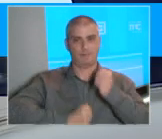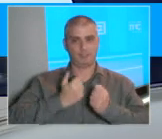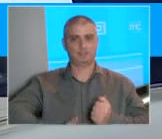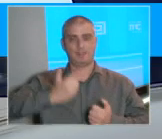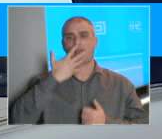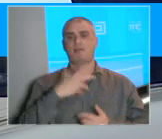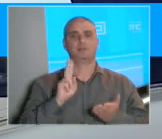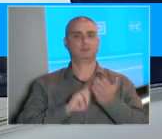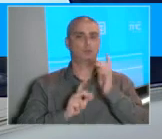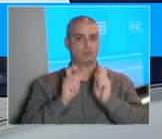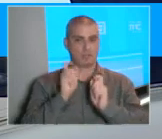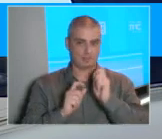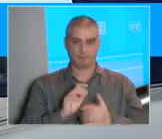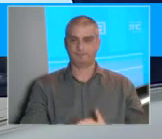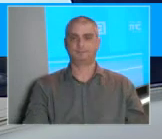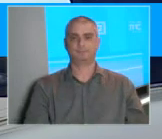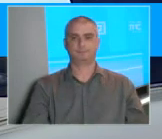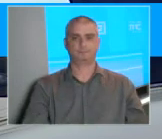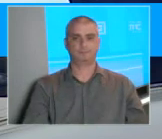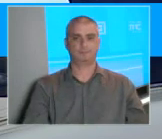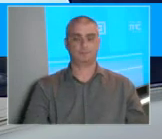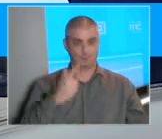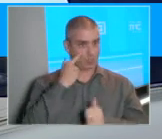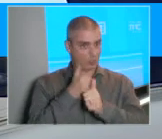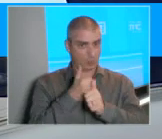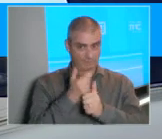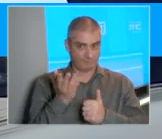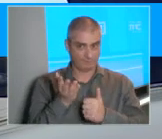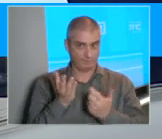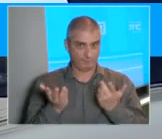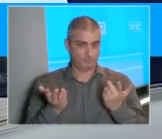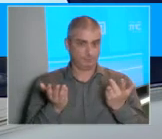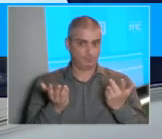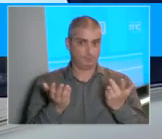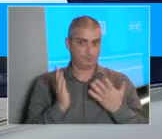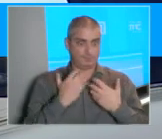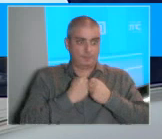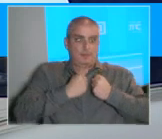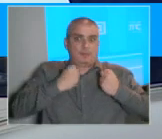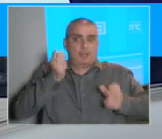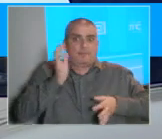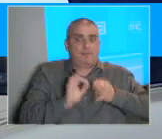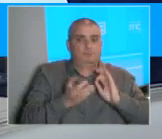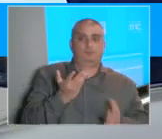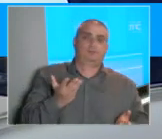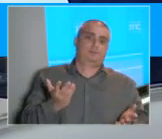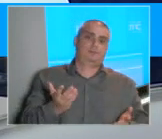מנכ״ל רבנים לזכויות אדם. שלום וברכה. אתה גם עוקב מן הסתם אחרי הדרמה